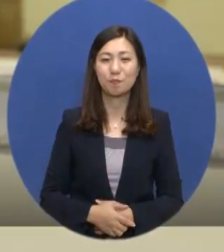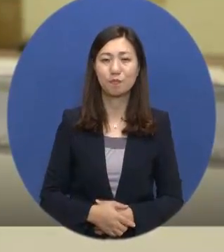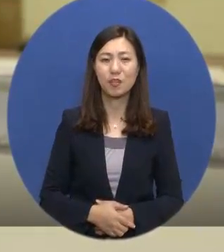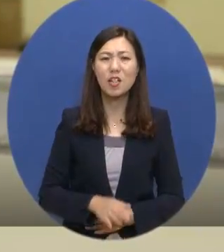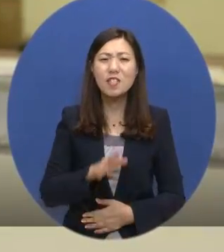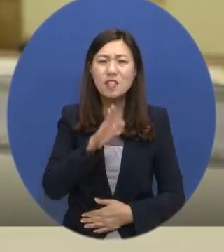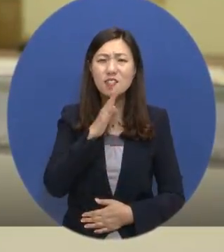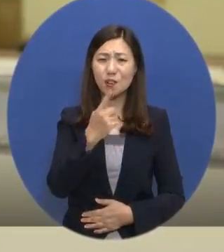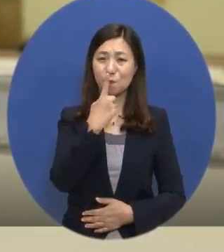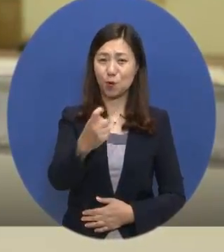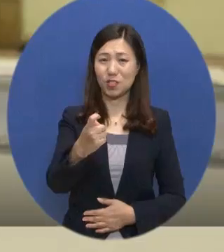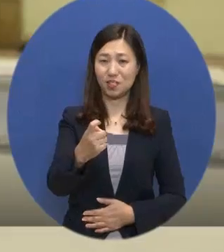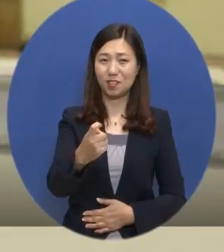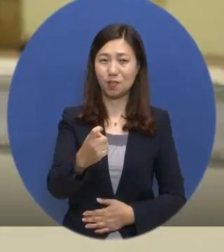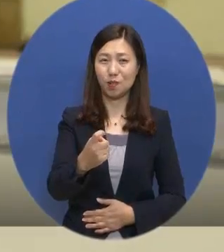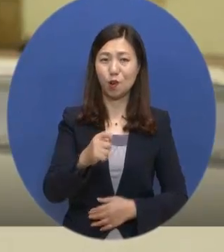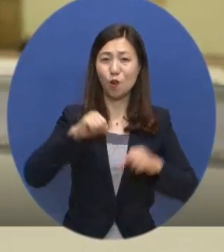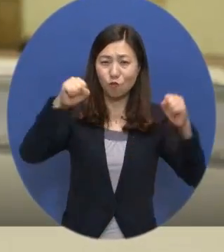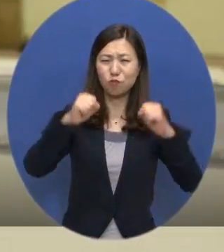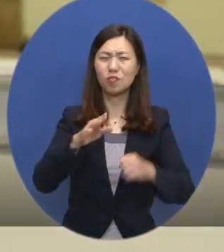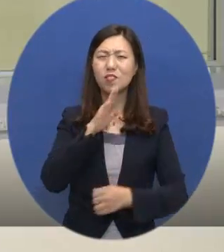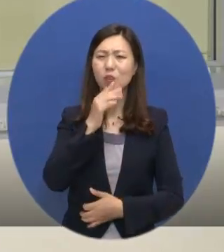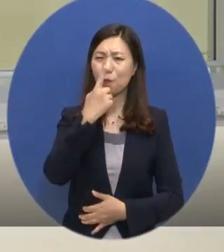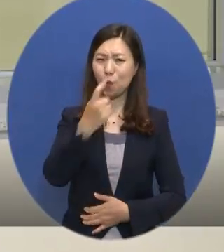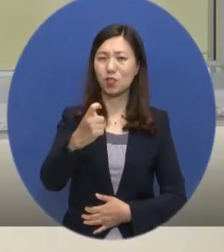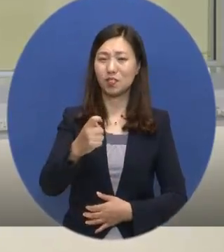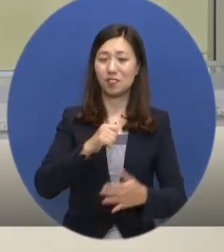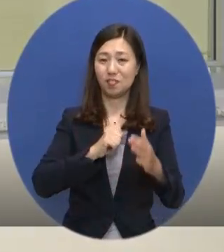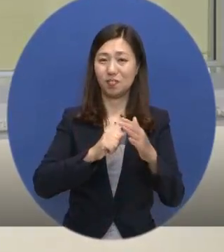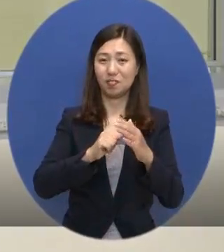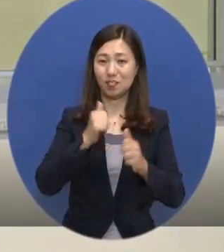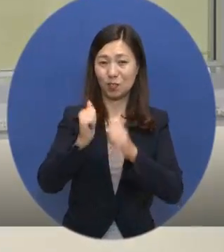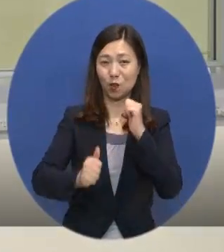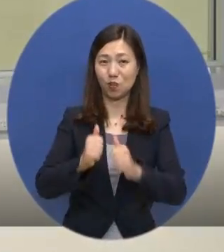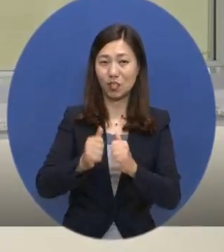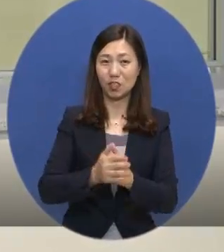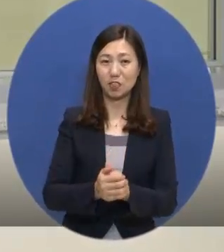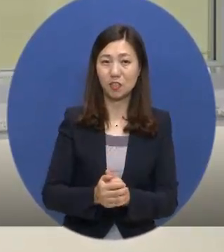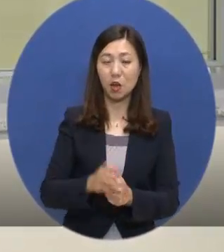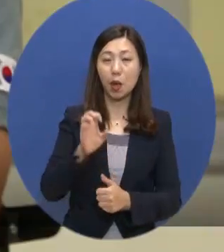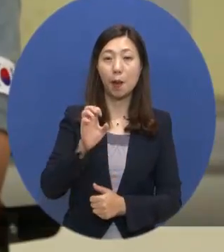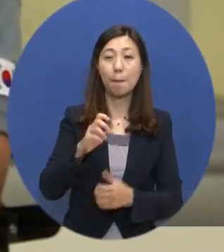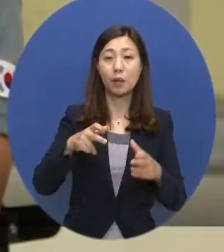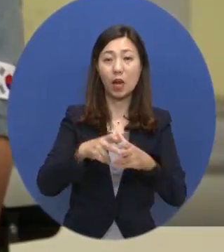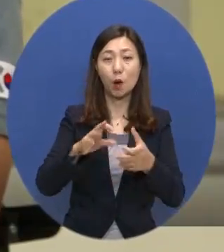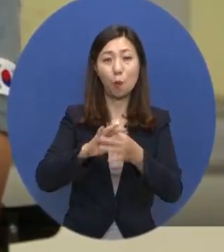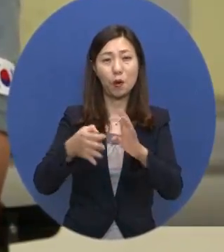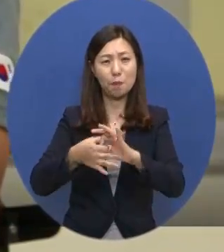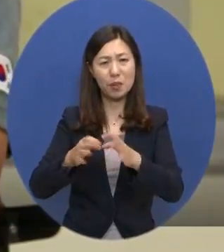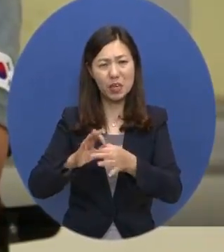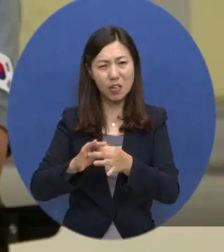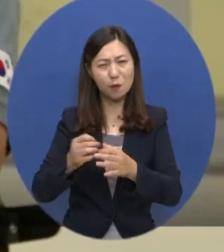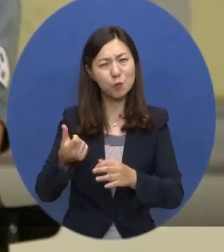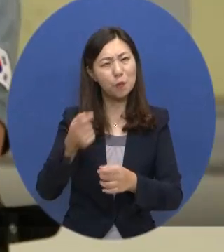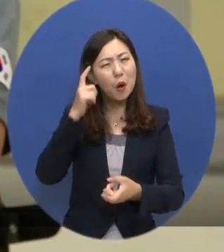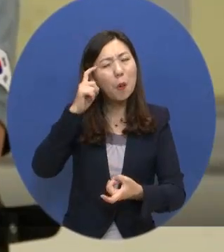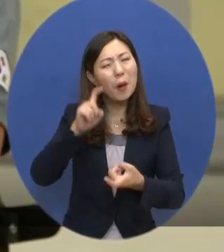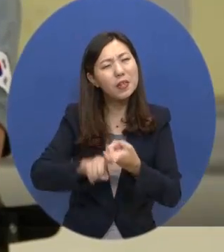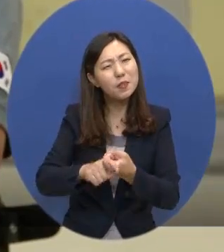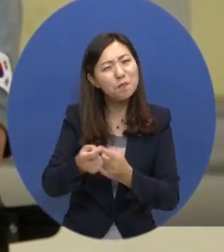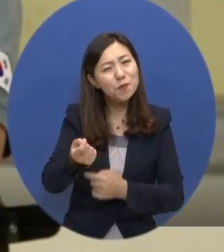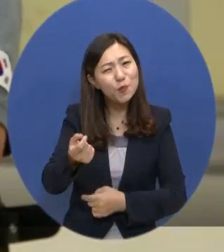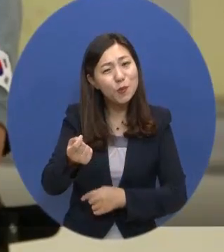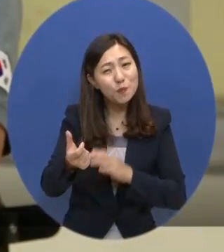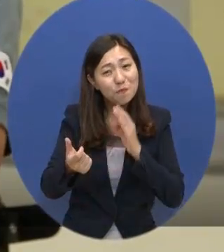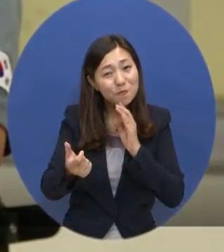정말 멋있거든요. 운동 자체가 멋진 경기예요. 패럴림픽 하면은 좀 또 그래도 약간 관심이 좀